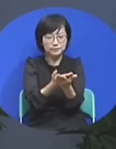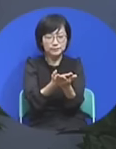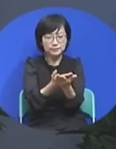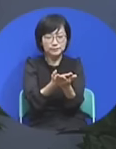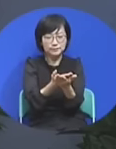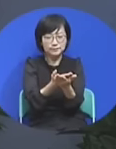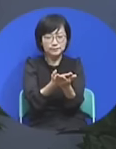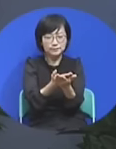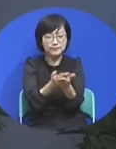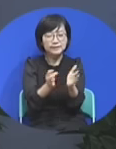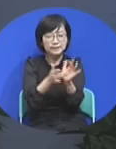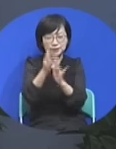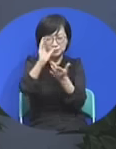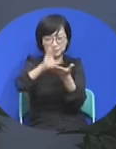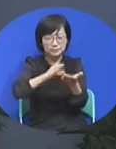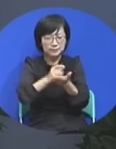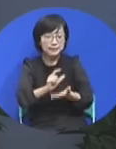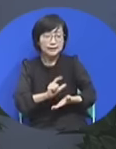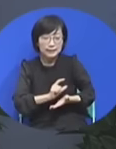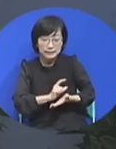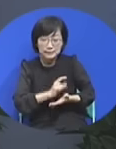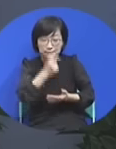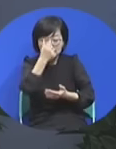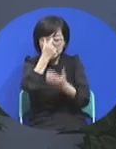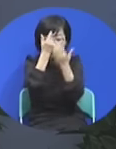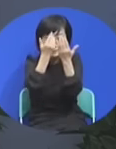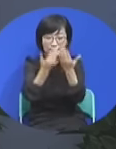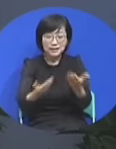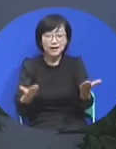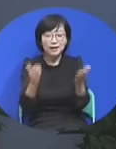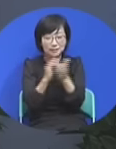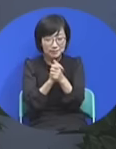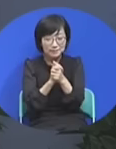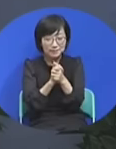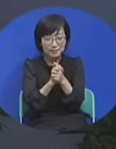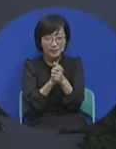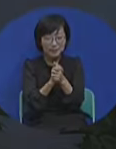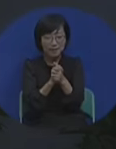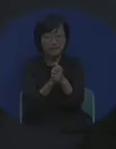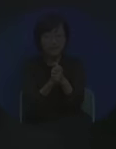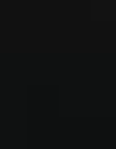enjoy your blessings. 예수 그리스도 이름으로 기도합니다. In Jesus Christ's name we pray. 아멘. Amen.